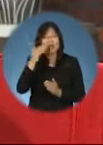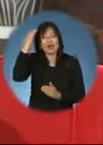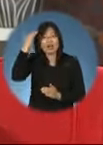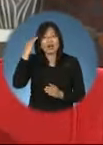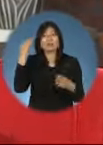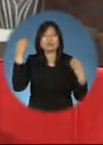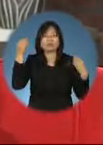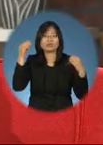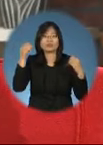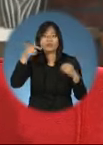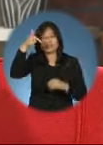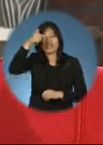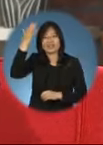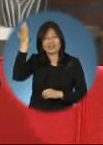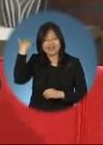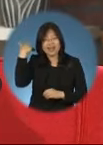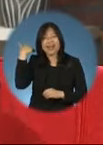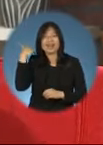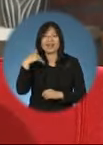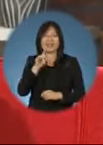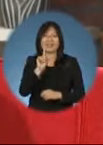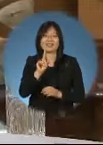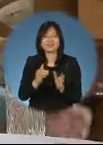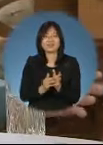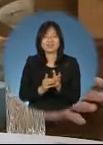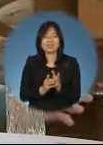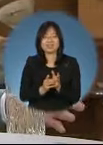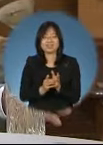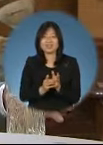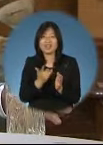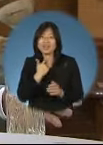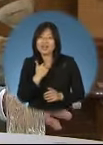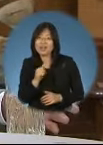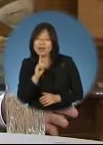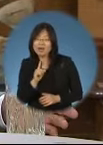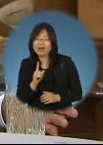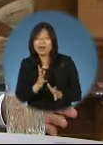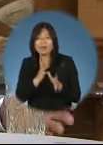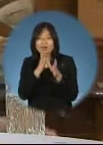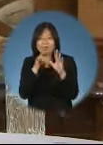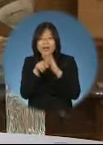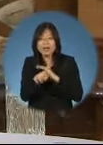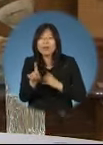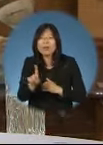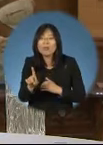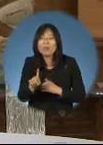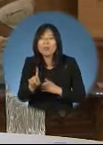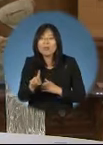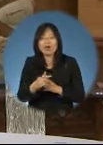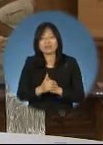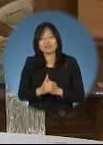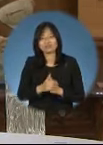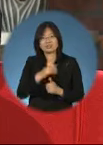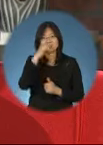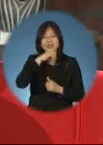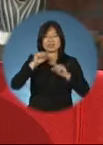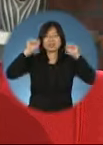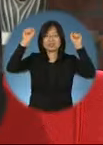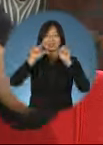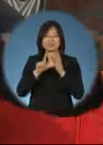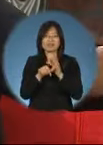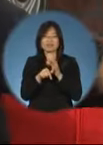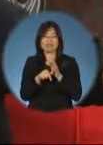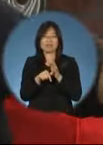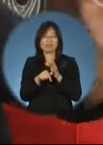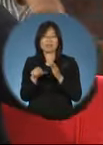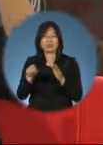있었죠. 한국무용? 그럼 그거 하셨어요? 아니요. 소풍 가서? 그걸 뭘 하셨어요? 뭐, 그 체육 시간에 뭐 네.